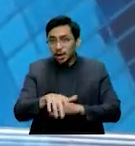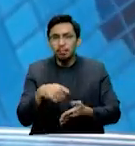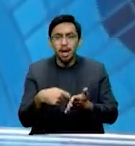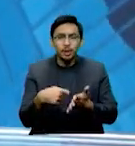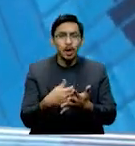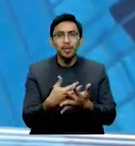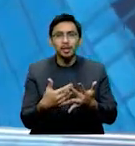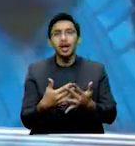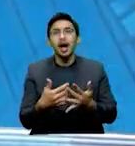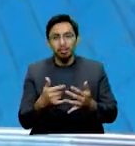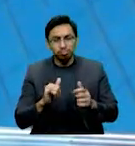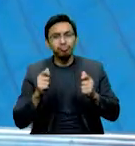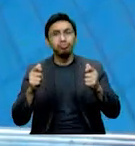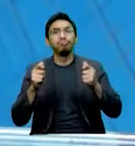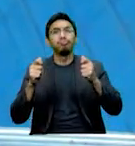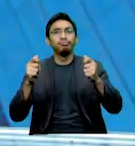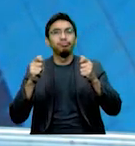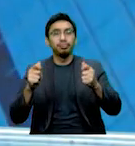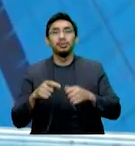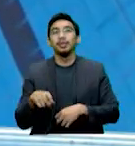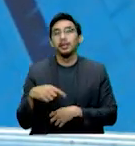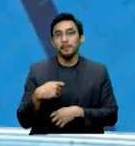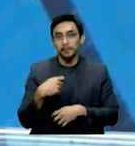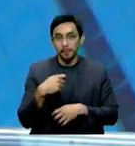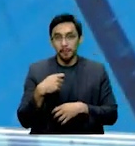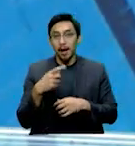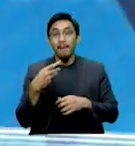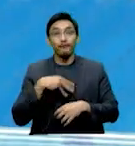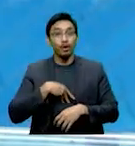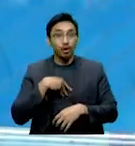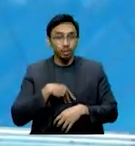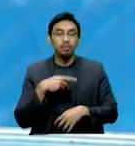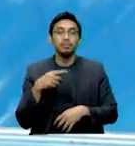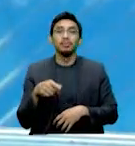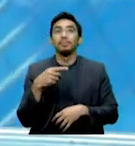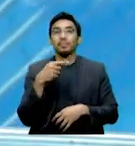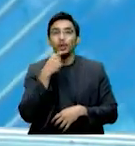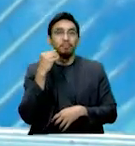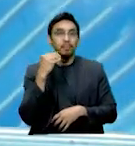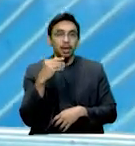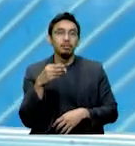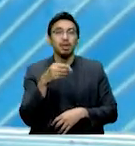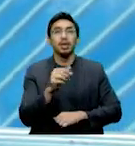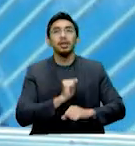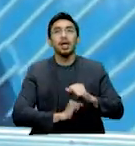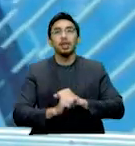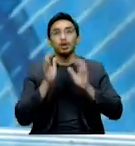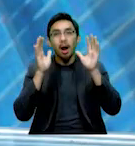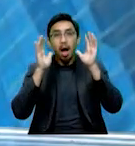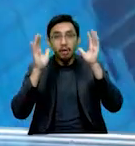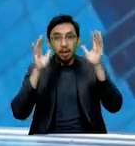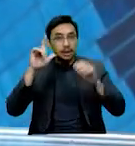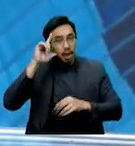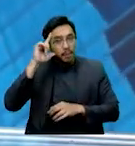Selatan, mahasiswa dan masyarakat menggelar unjuk rasa. Sementara Menko Polhukam Mahfud MD, minggu dini hari saat menghadiri kegiatan solawatan di